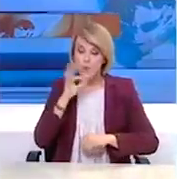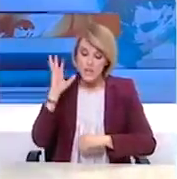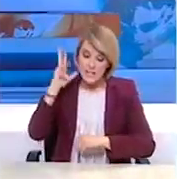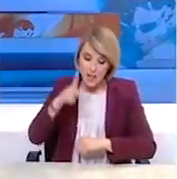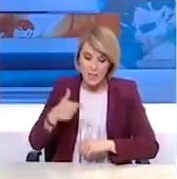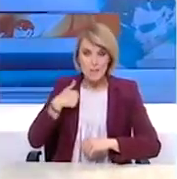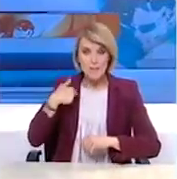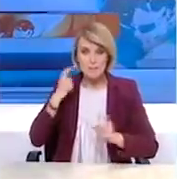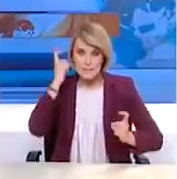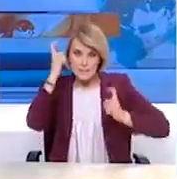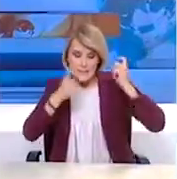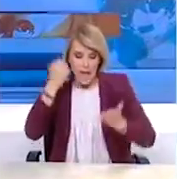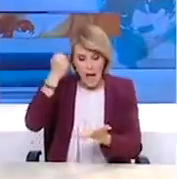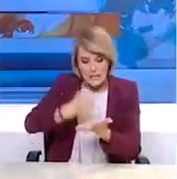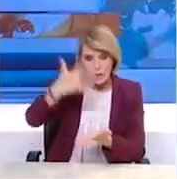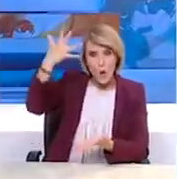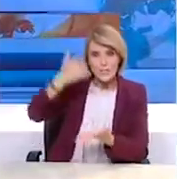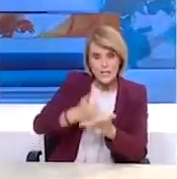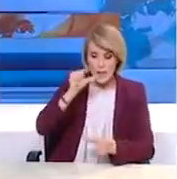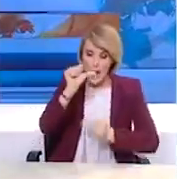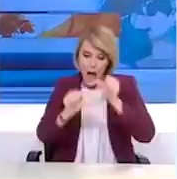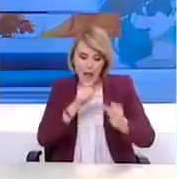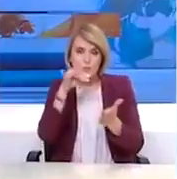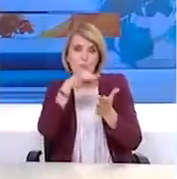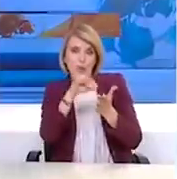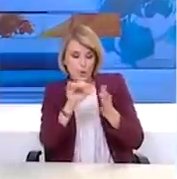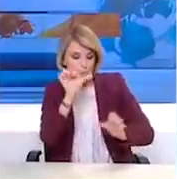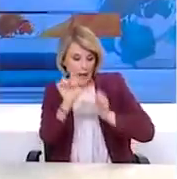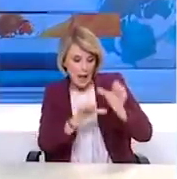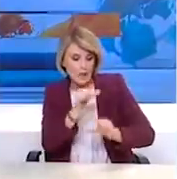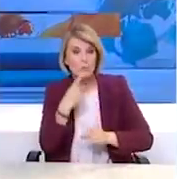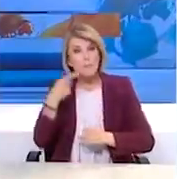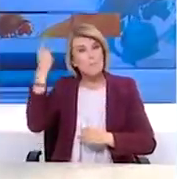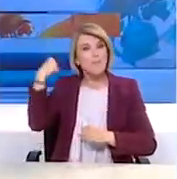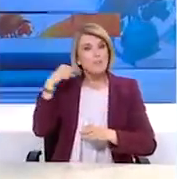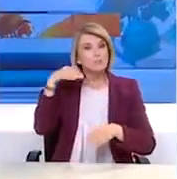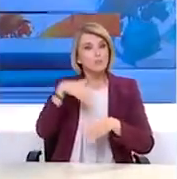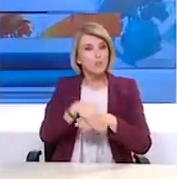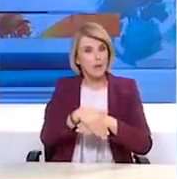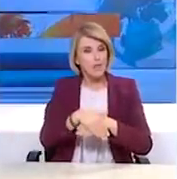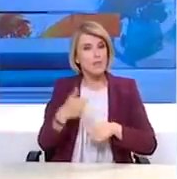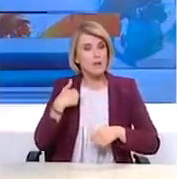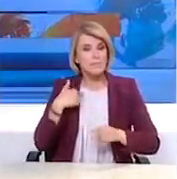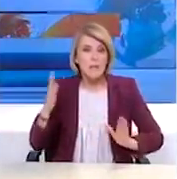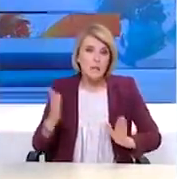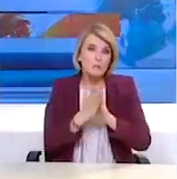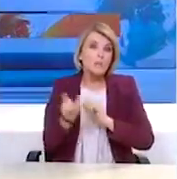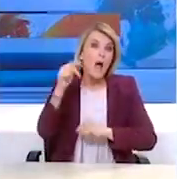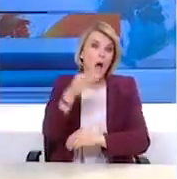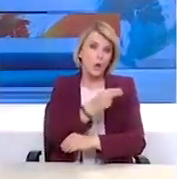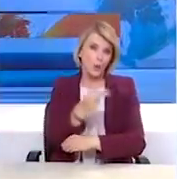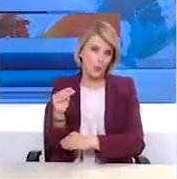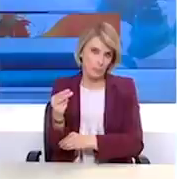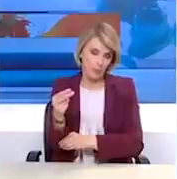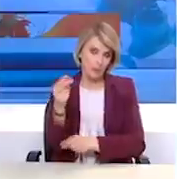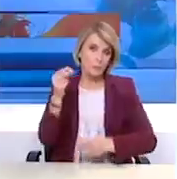αξιολογούνται και το σχέδιο δράσης μας επικαιροποιείται. Από προχθές το βράδυ έχουμε να αντιμετωπίσουμε μια πολύ